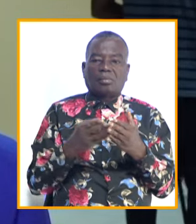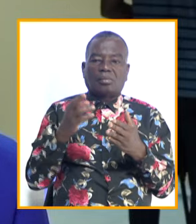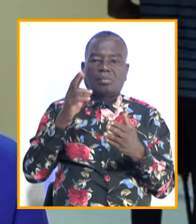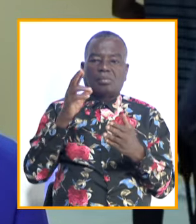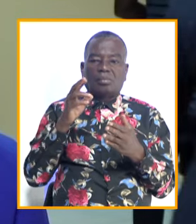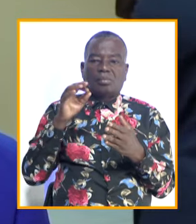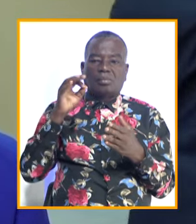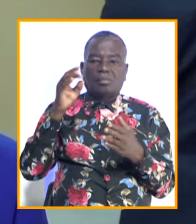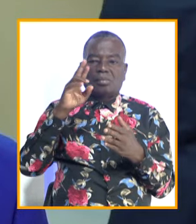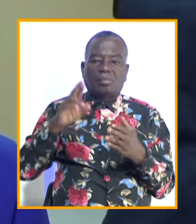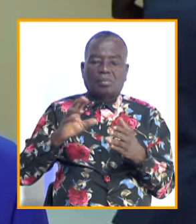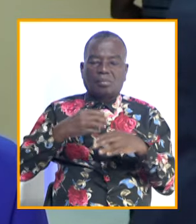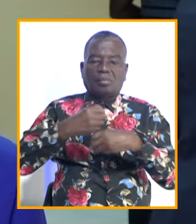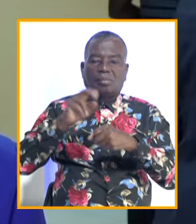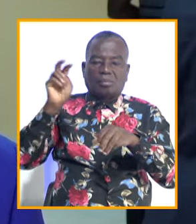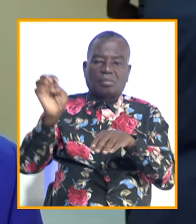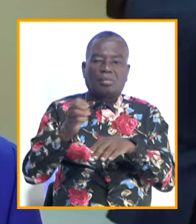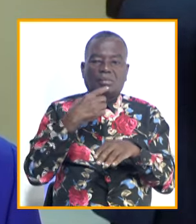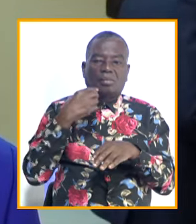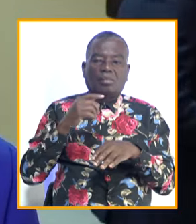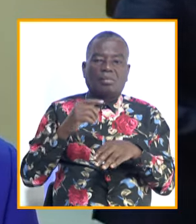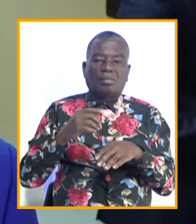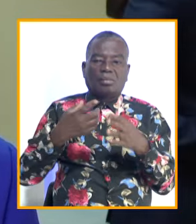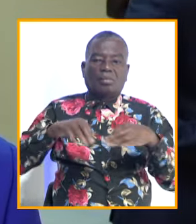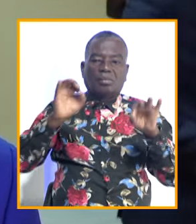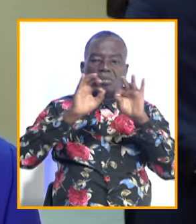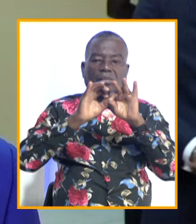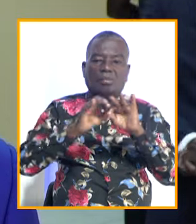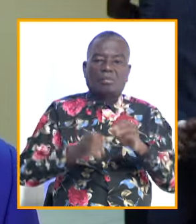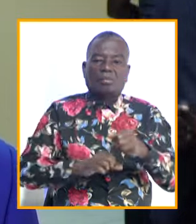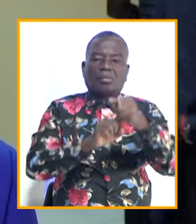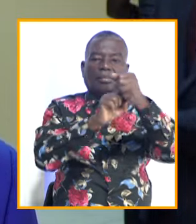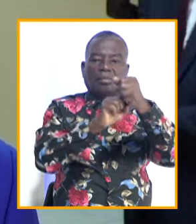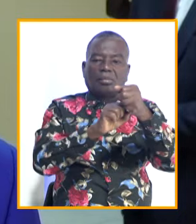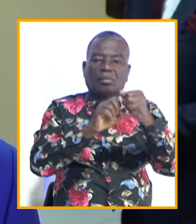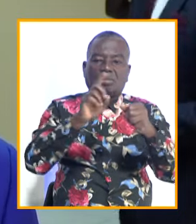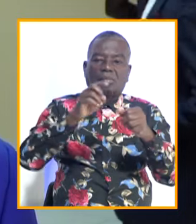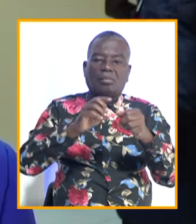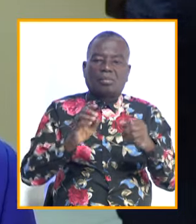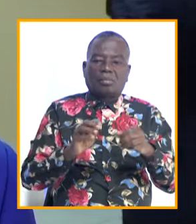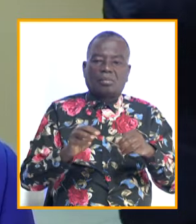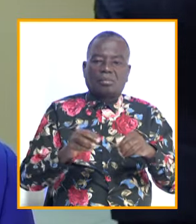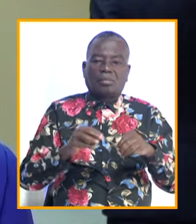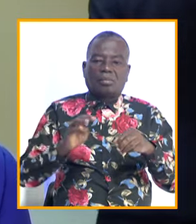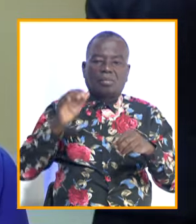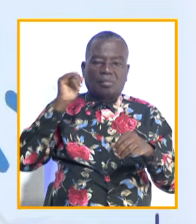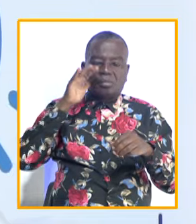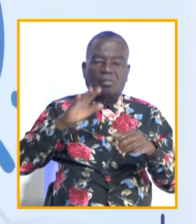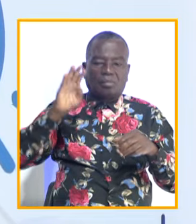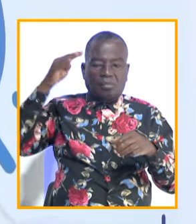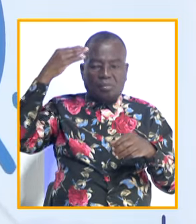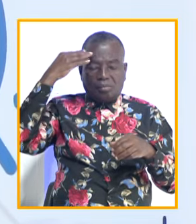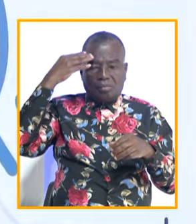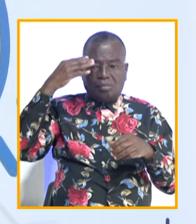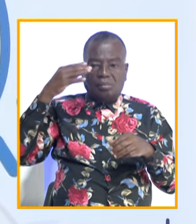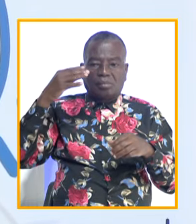des fruits de la création et qui méritent le soutien de Madame la ministre de la Culture et de la Francophonie. Le